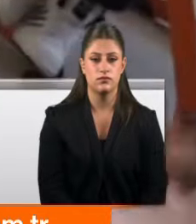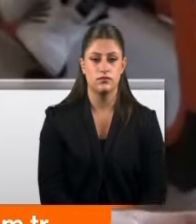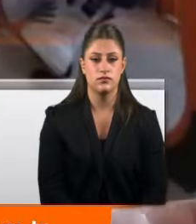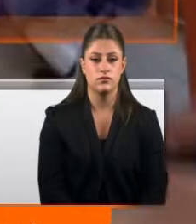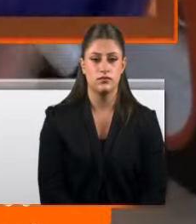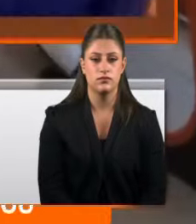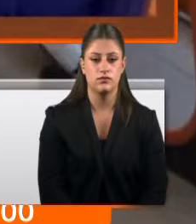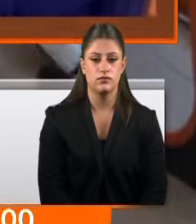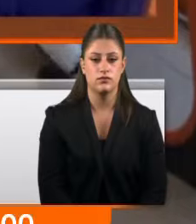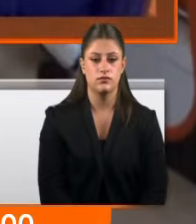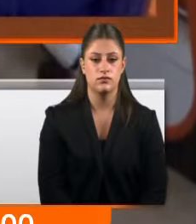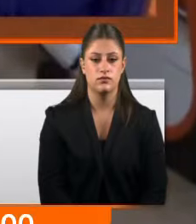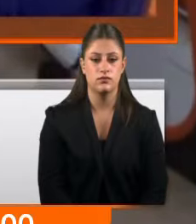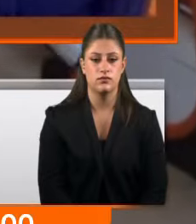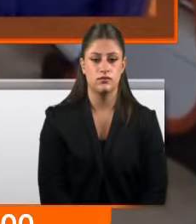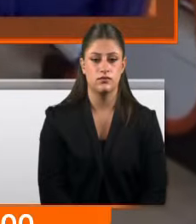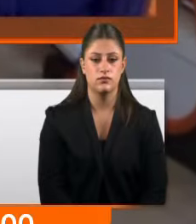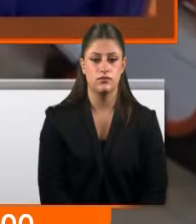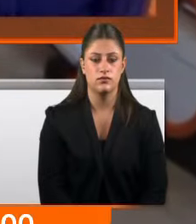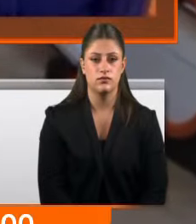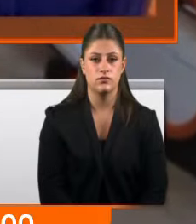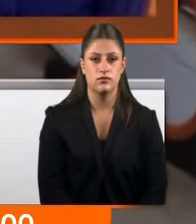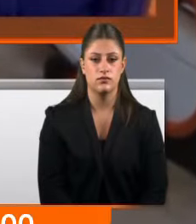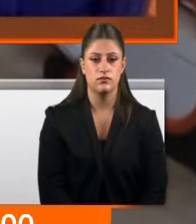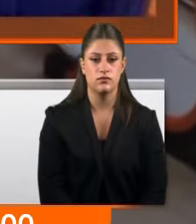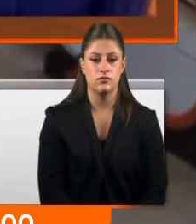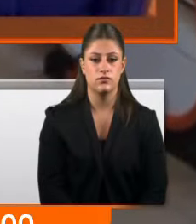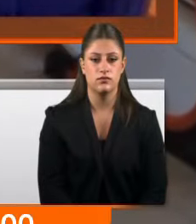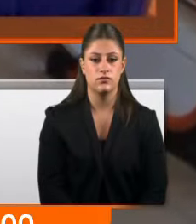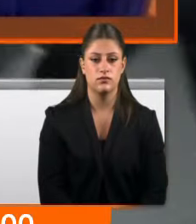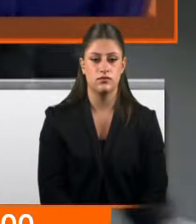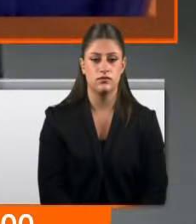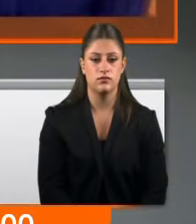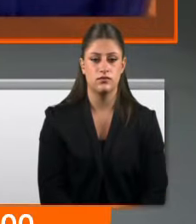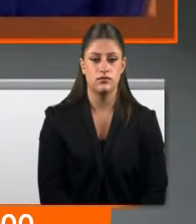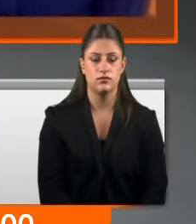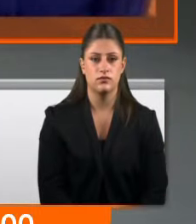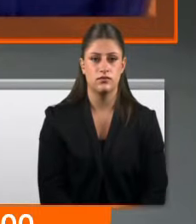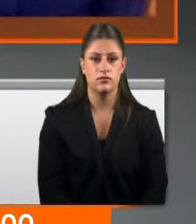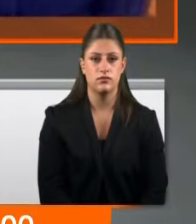Recep Bodur ismini gördüğümde tüm şehitlerimiz aklıma geliyor. Daha da gururlu oluyorum.